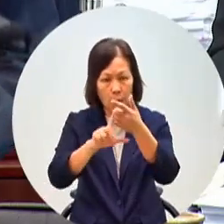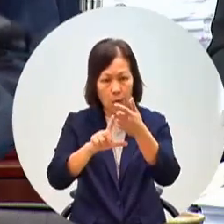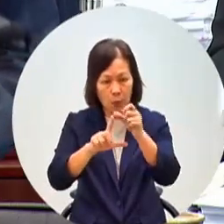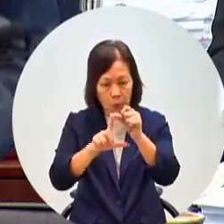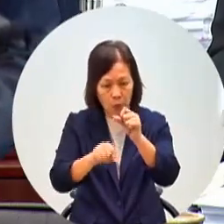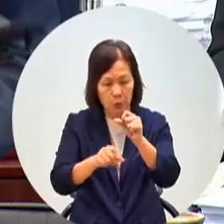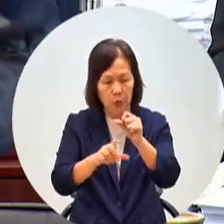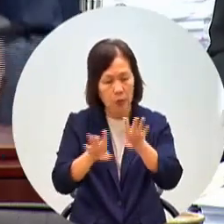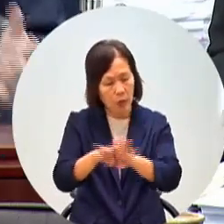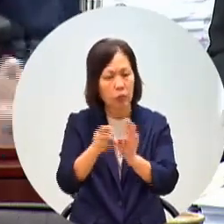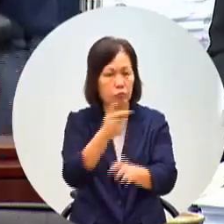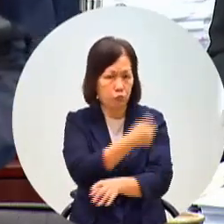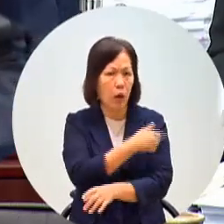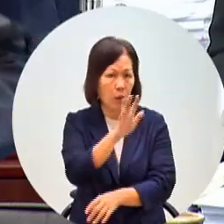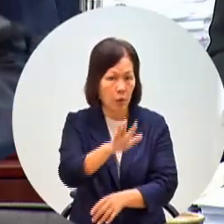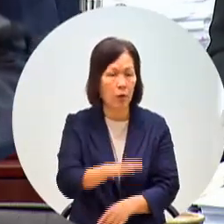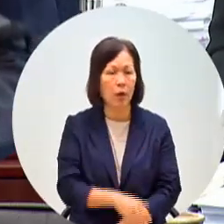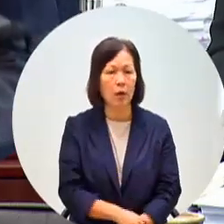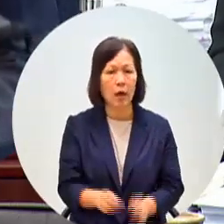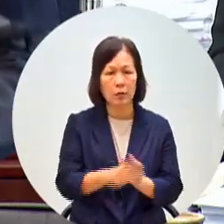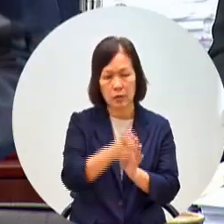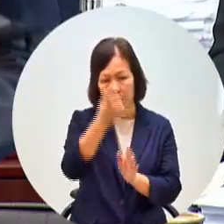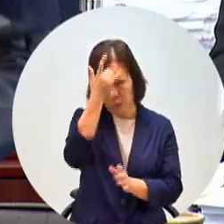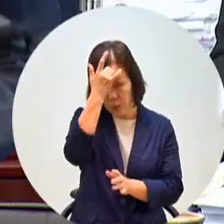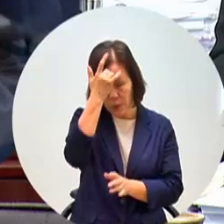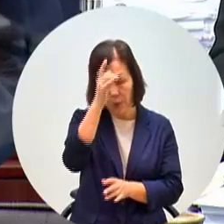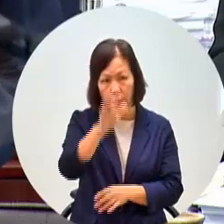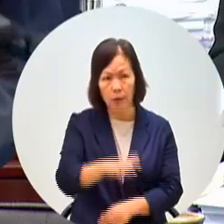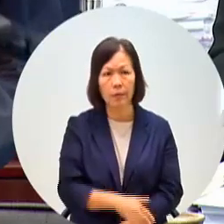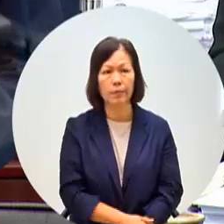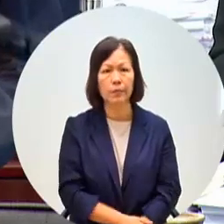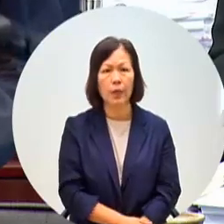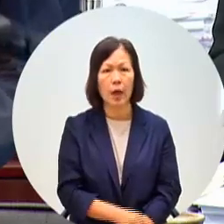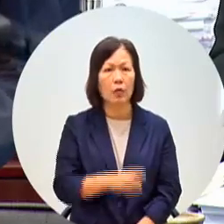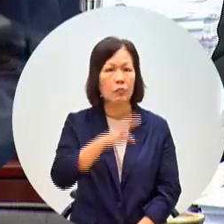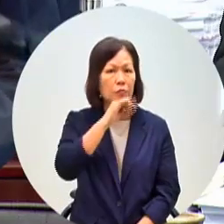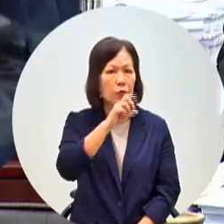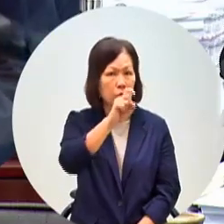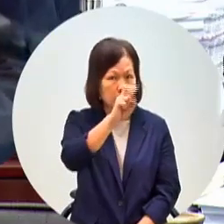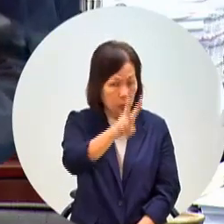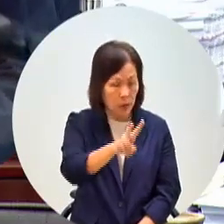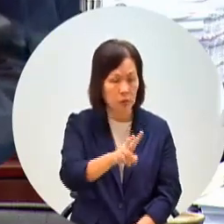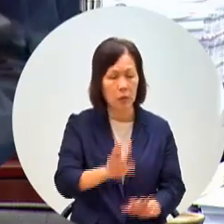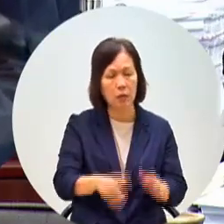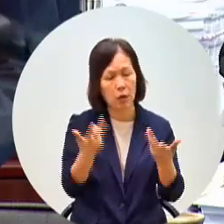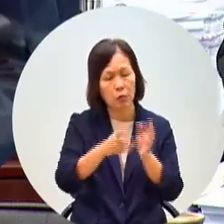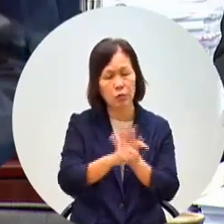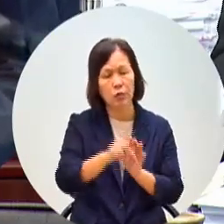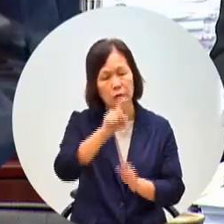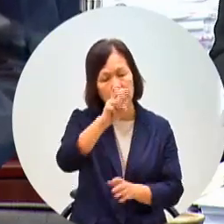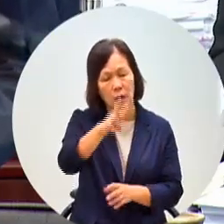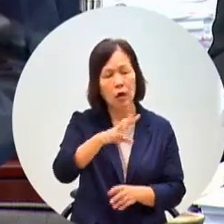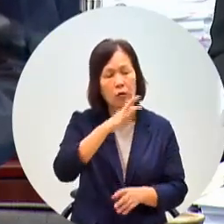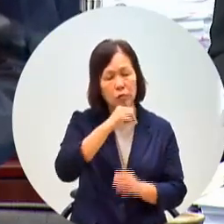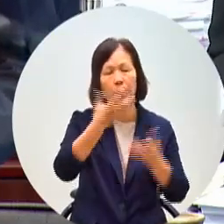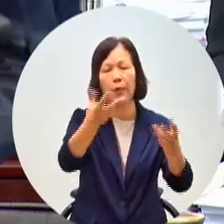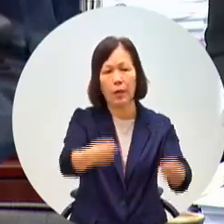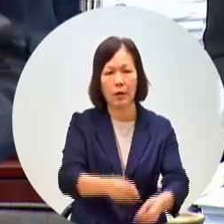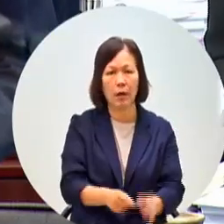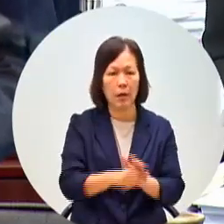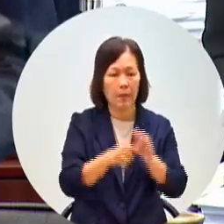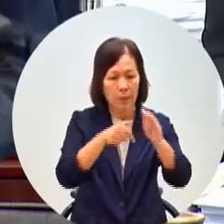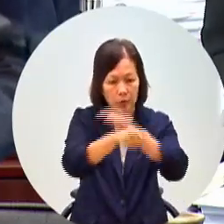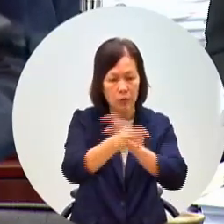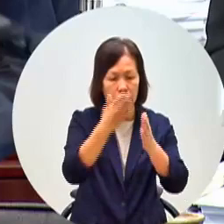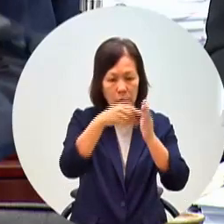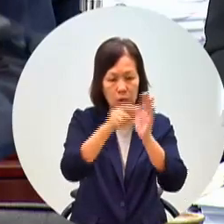打了。 所以12岁， 莫德纳 12岁有吗？现在的问题就是12岁的孤儿啊，现在大家入校施打